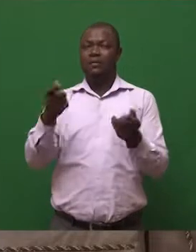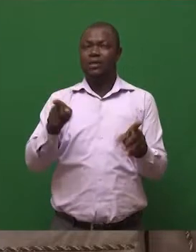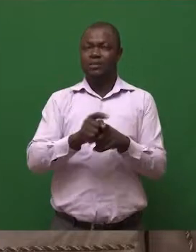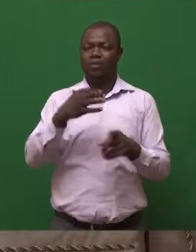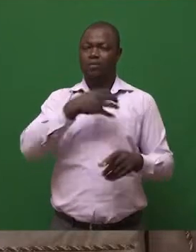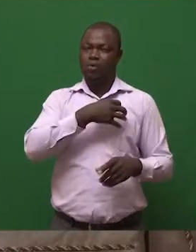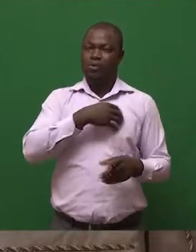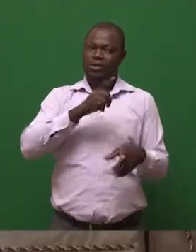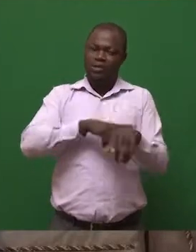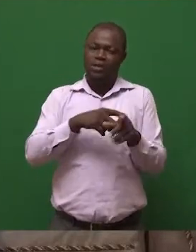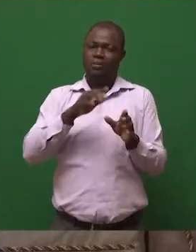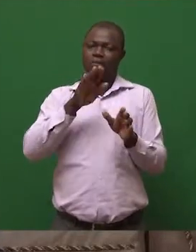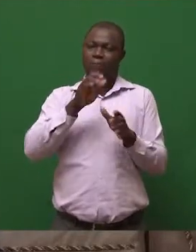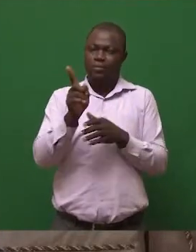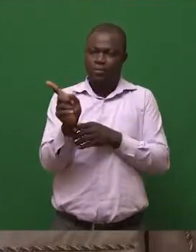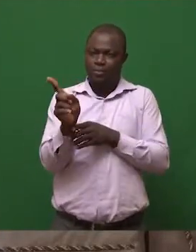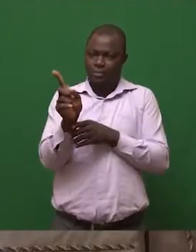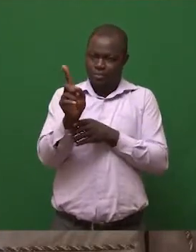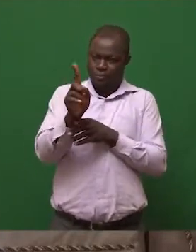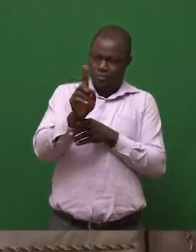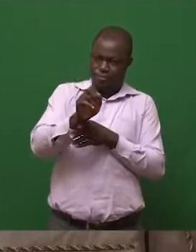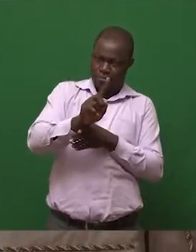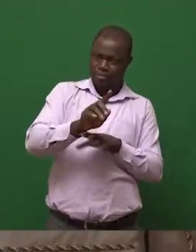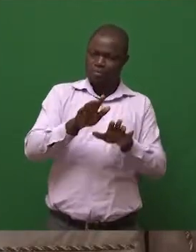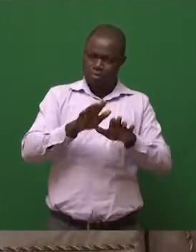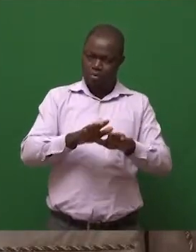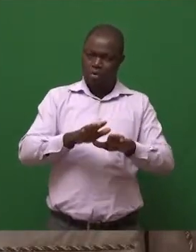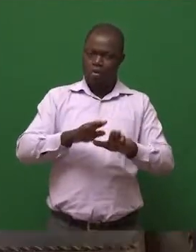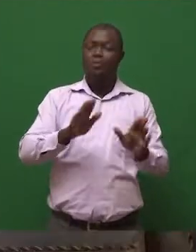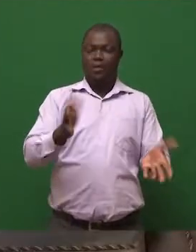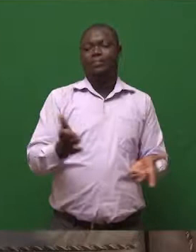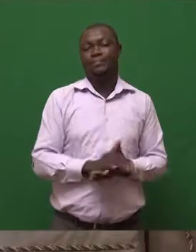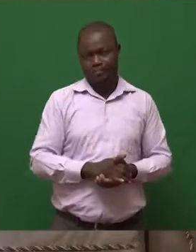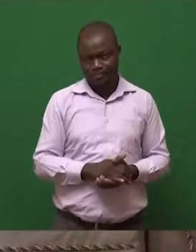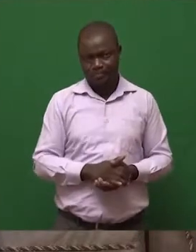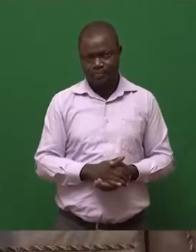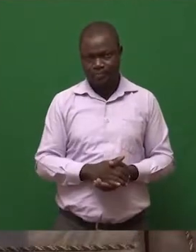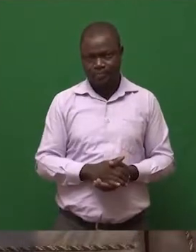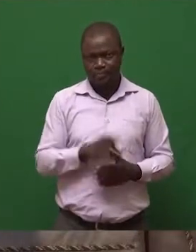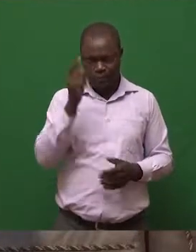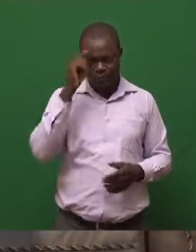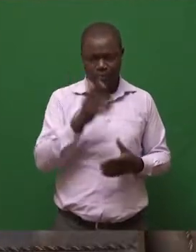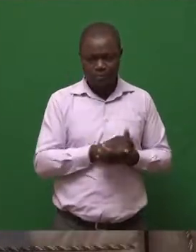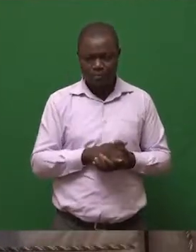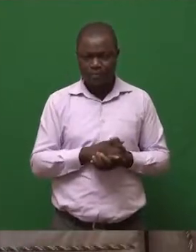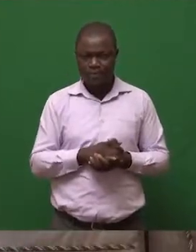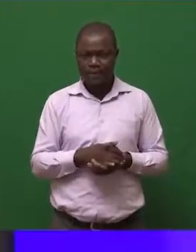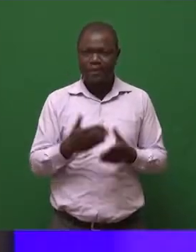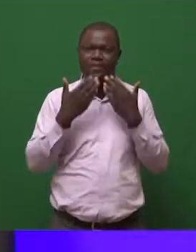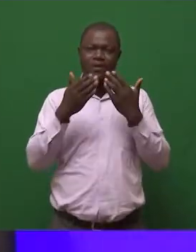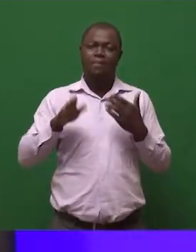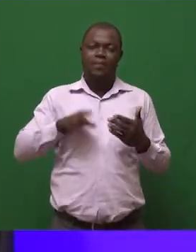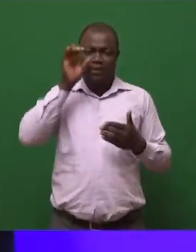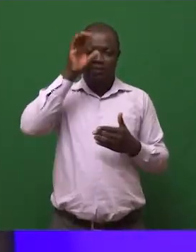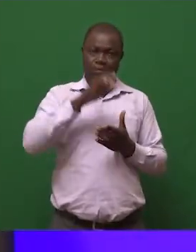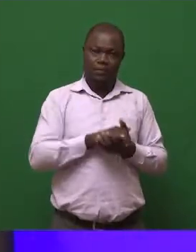mumwoyo mavo vanenge vachizviziva munozoona nenguva vakuita sei vakuenda vachidzikisira ndomboya kwamuri president tisati ndaenda kuvanhu vedu